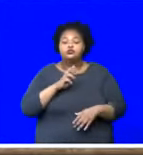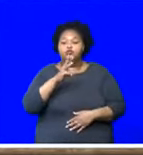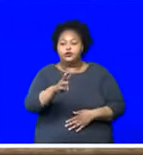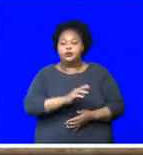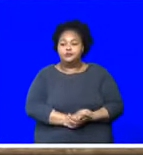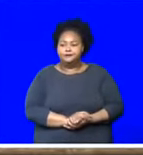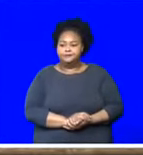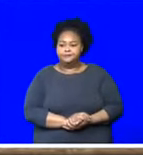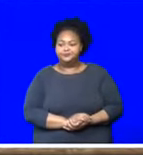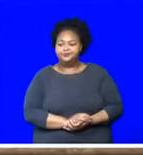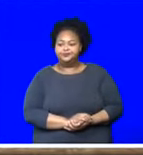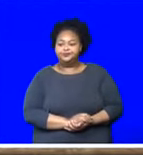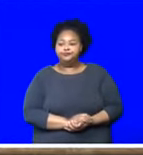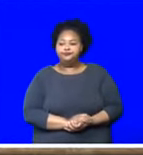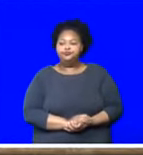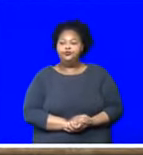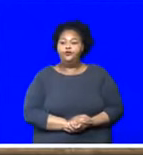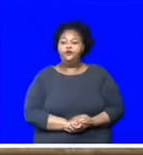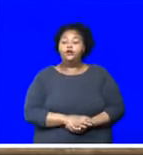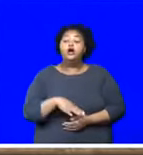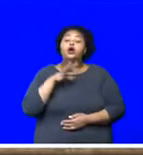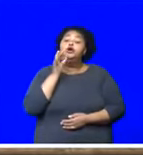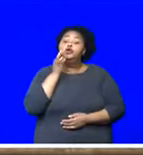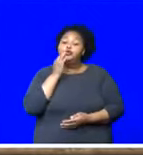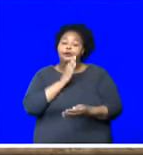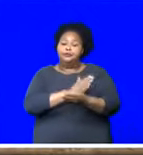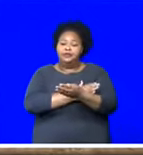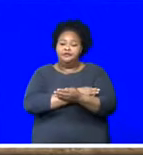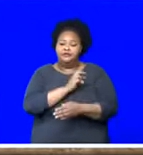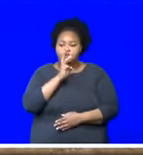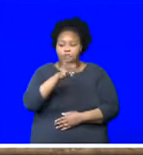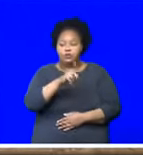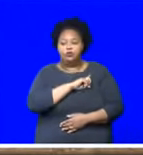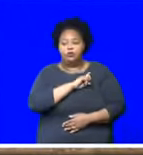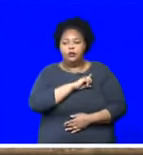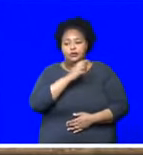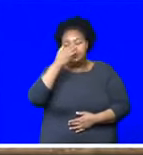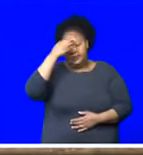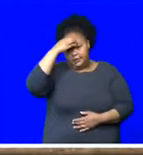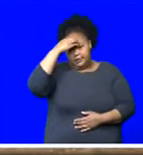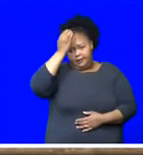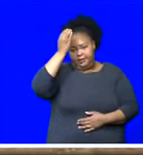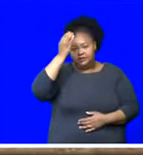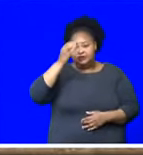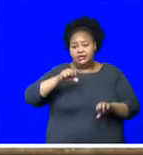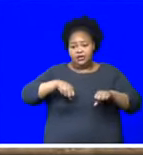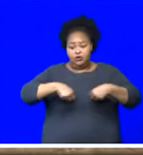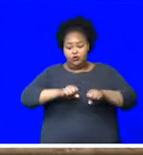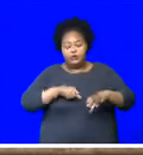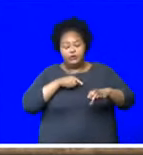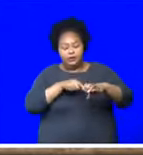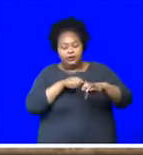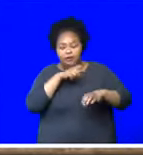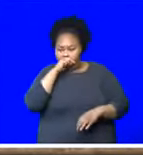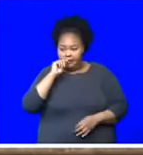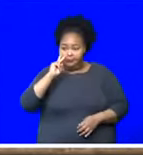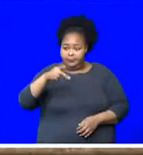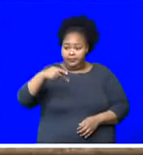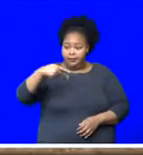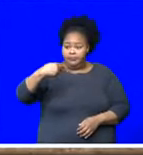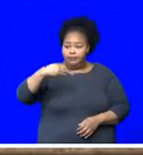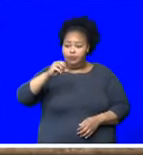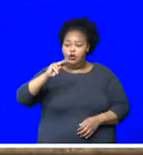kubantu labasha bakule nkundla lokwekuthi nje hulumende asisonzedele inkundla ibethutane nathi